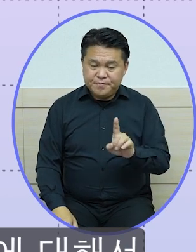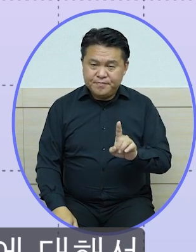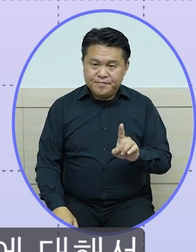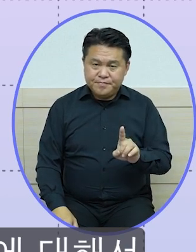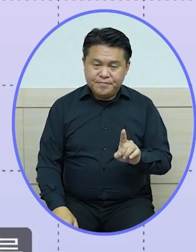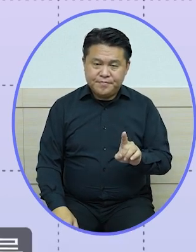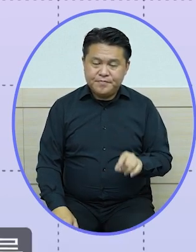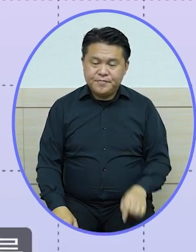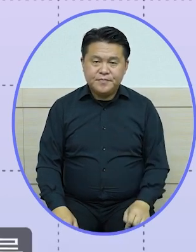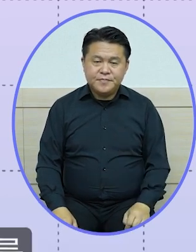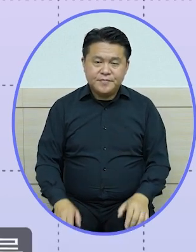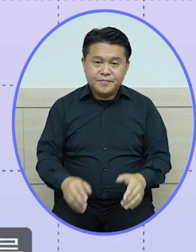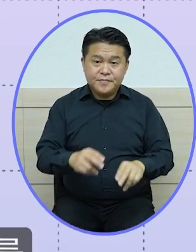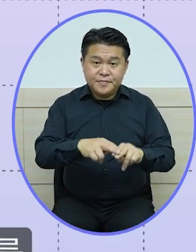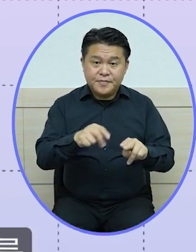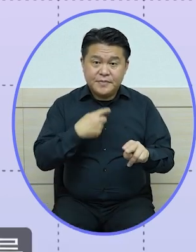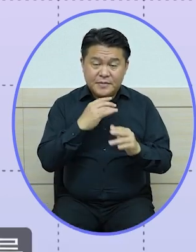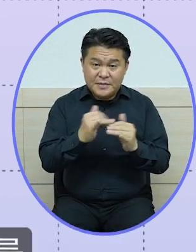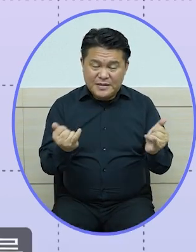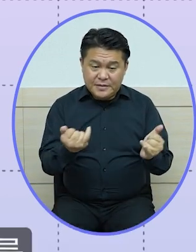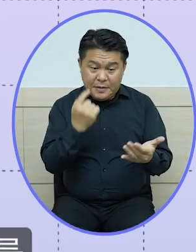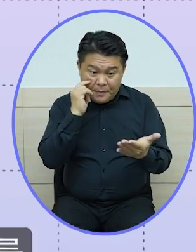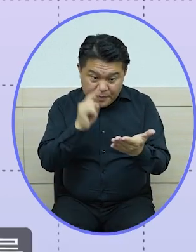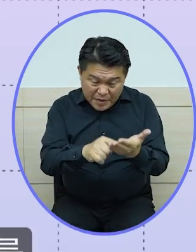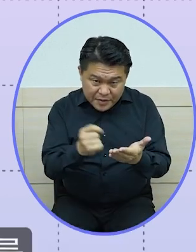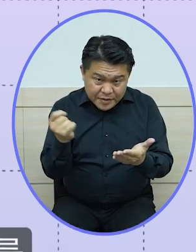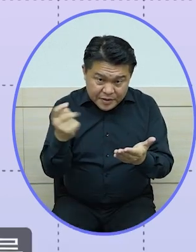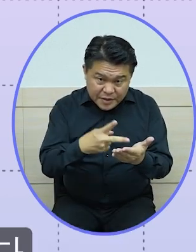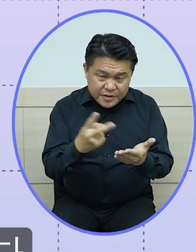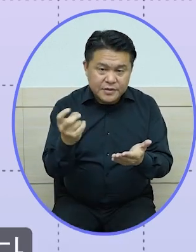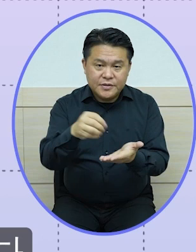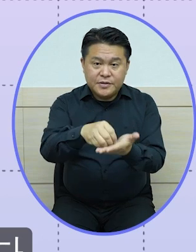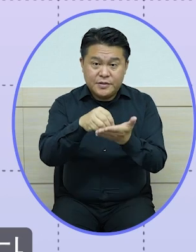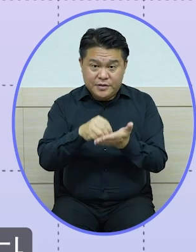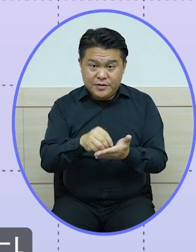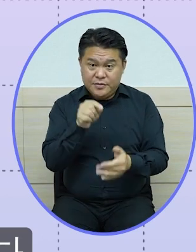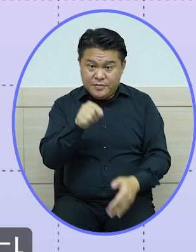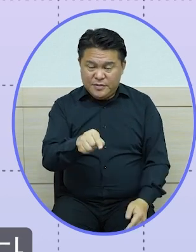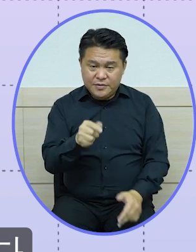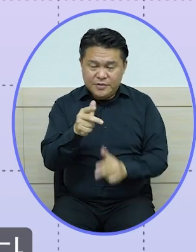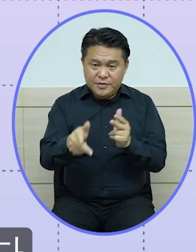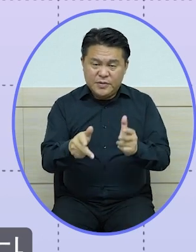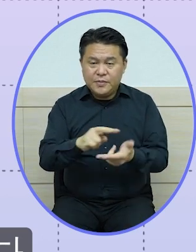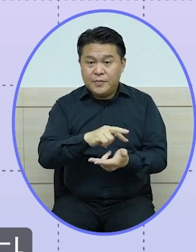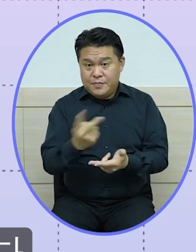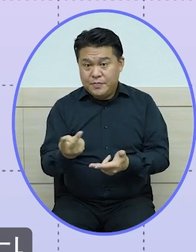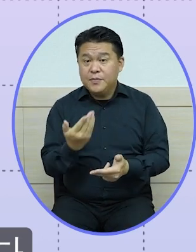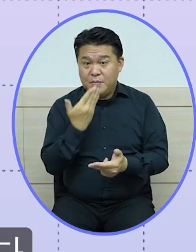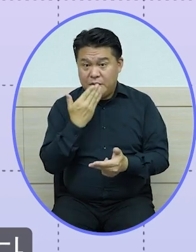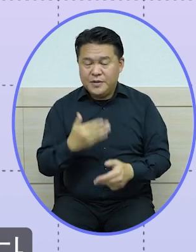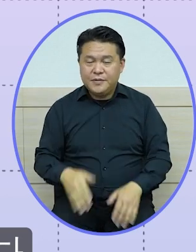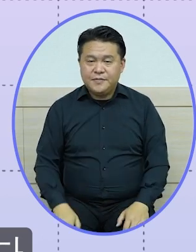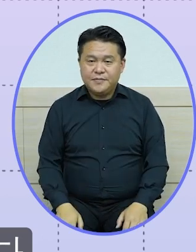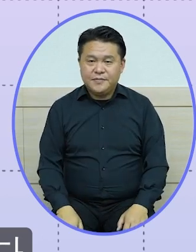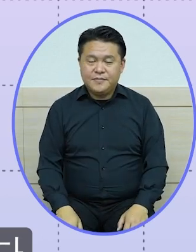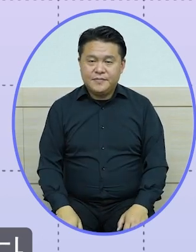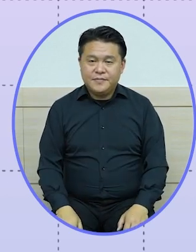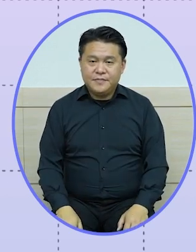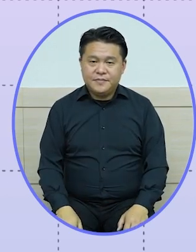수행 기간에 대해서 중도 종료하신 분들을 찾아서 다시 재참여를 하거나 아니면 사업 유형을 변경해